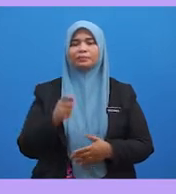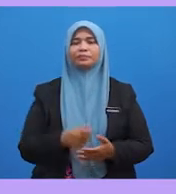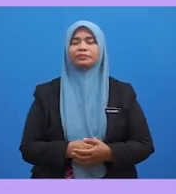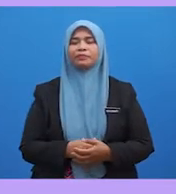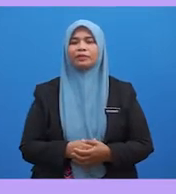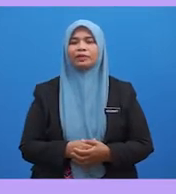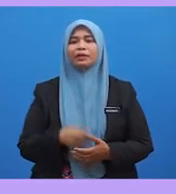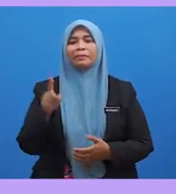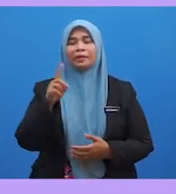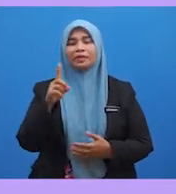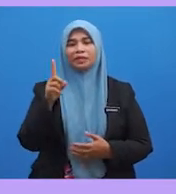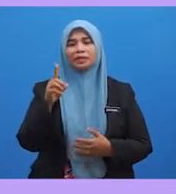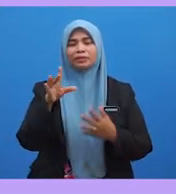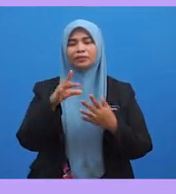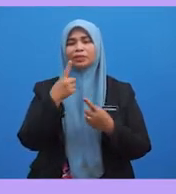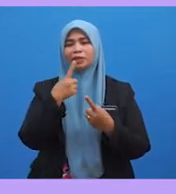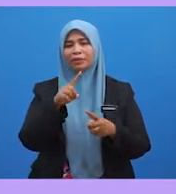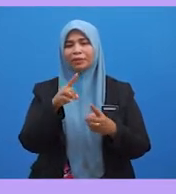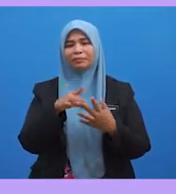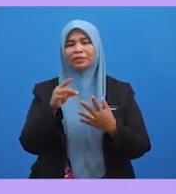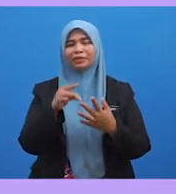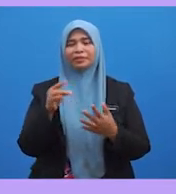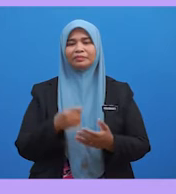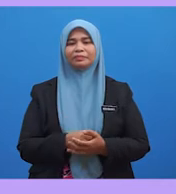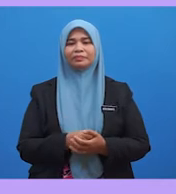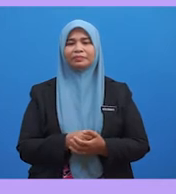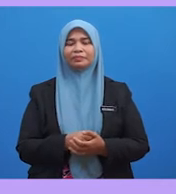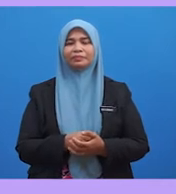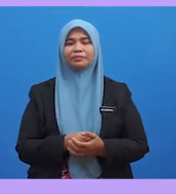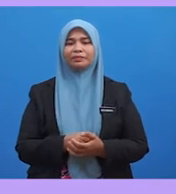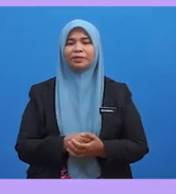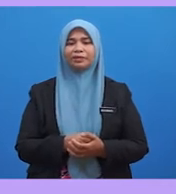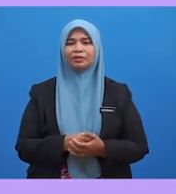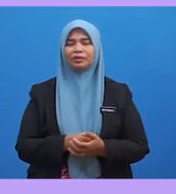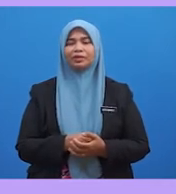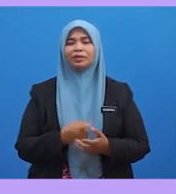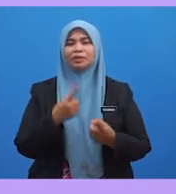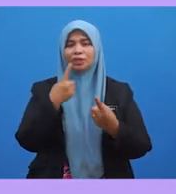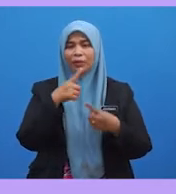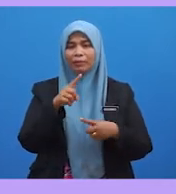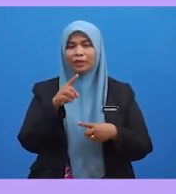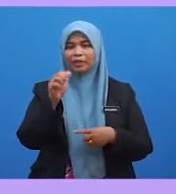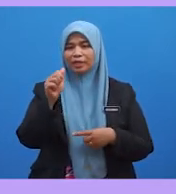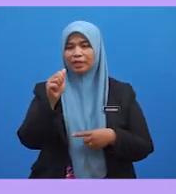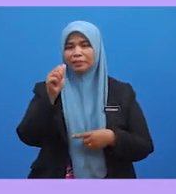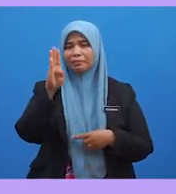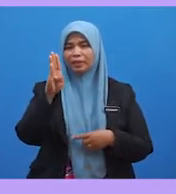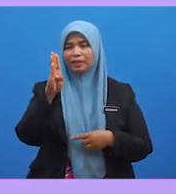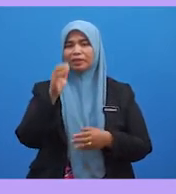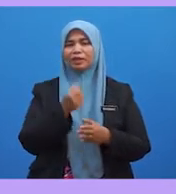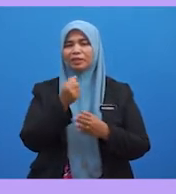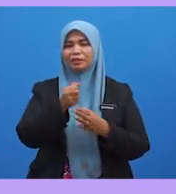Mana satu jawapan pilihan hati murid-murid? Jawapan A, jawapan B atau jawapan